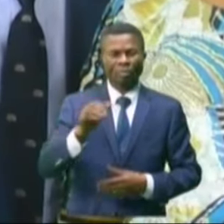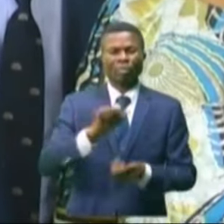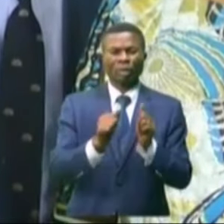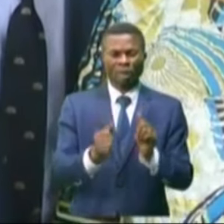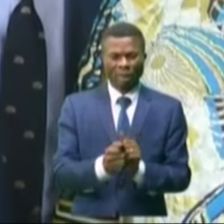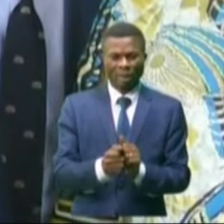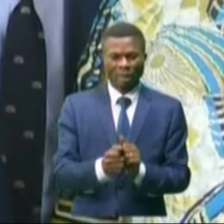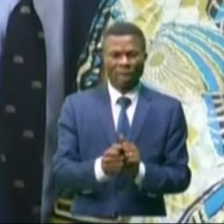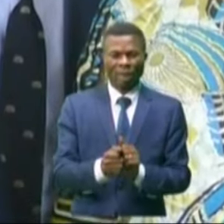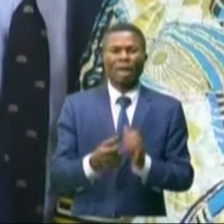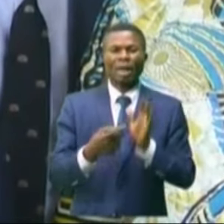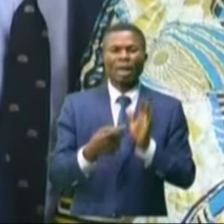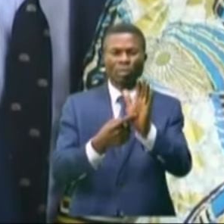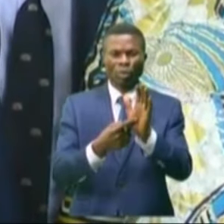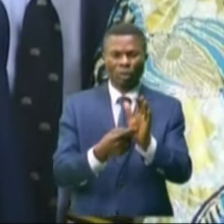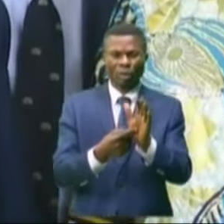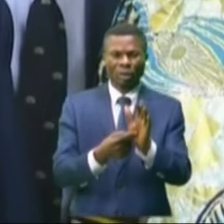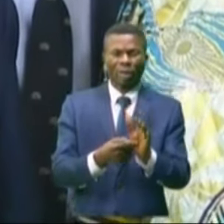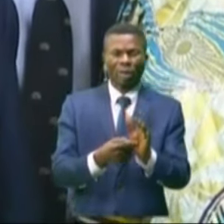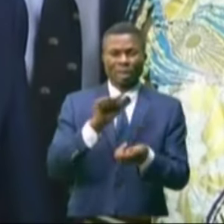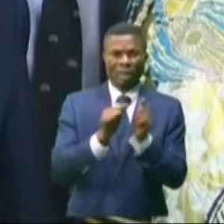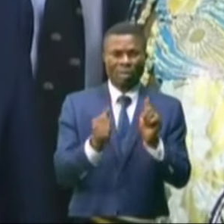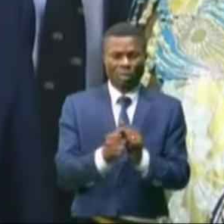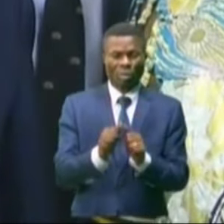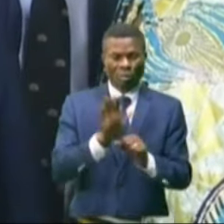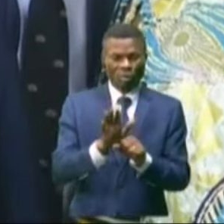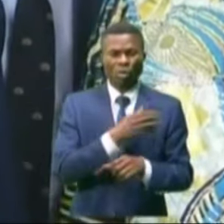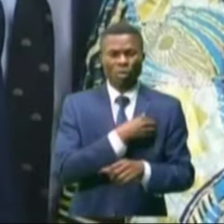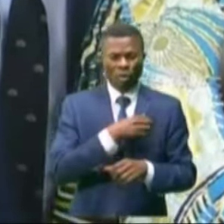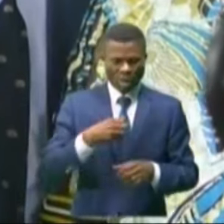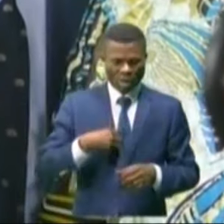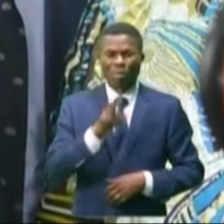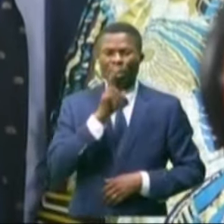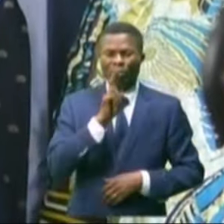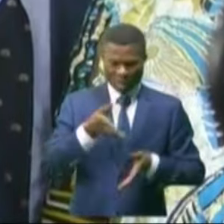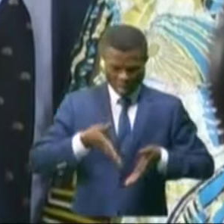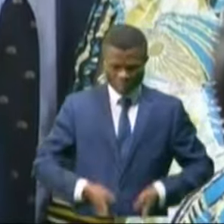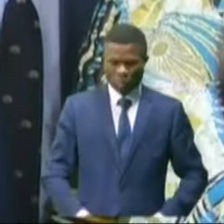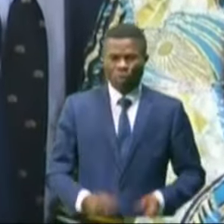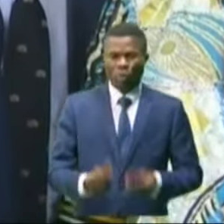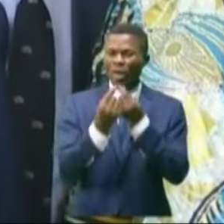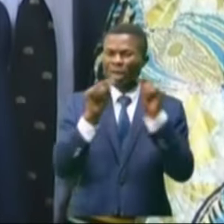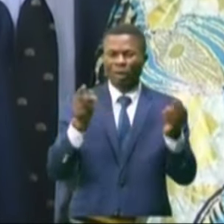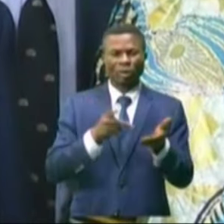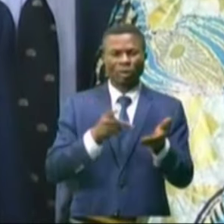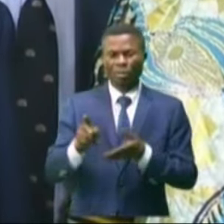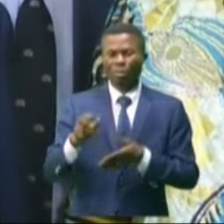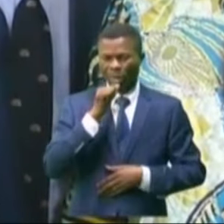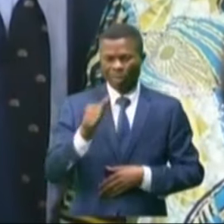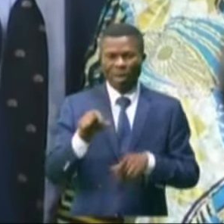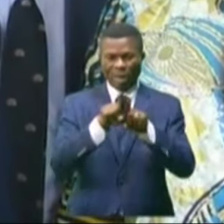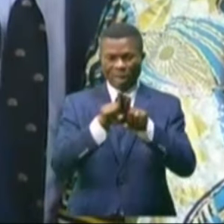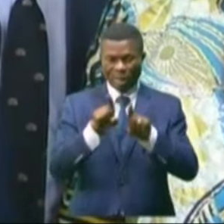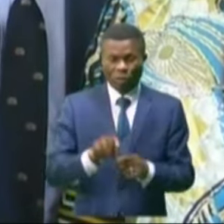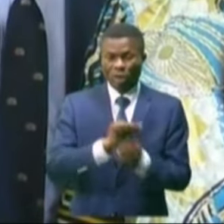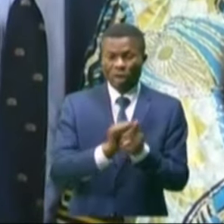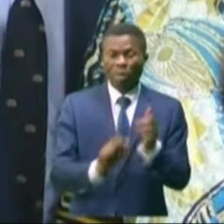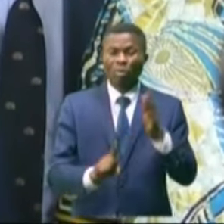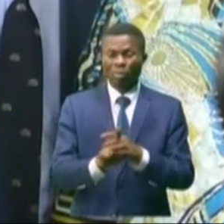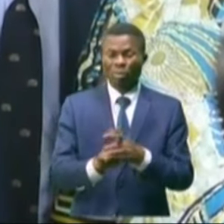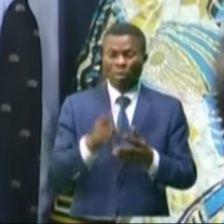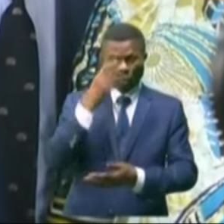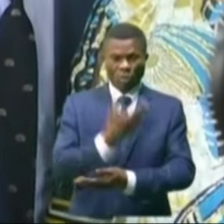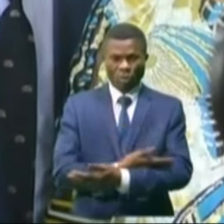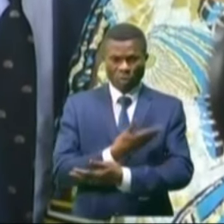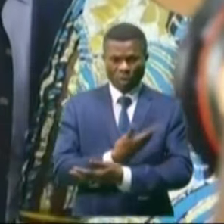que des parturientes que nous avons trouvées ou des femmes enceintes, c'est qu'il y a une prise en charge adéquate. Nous sommes bien sûr en